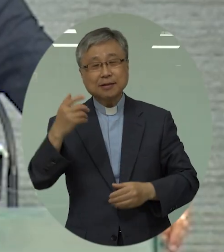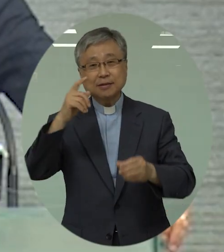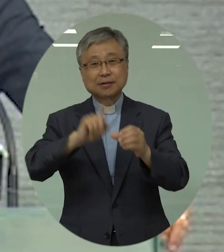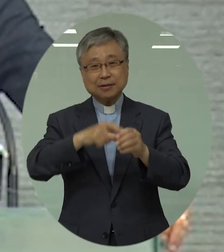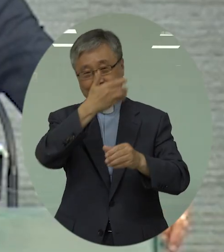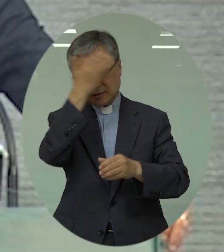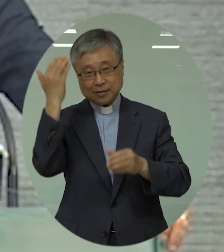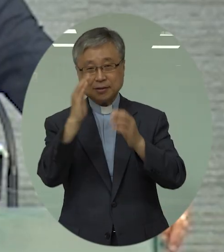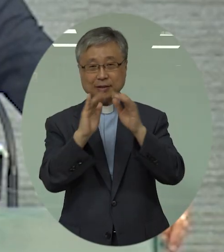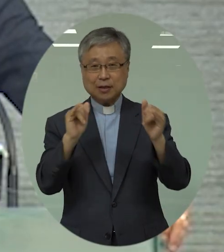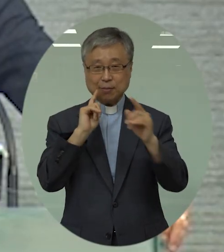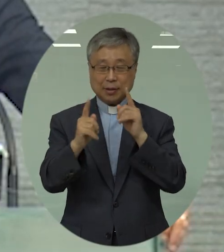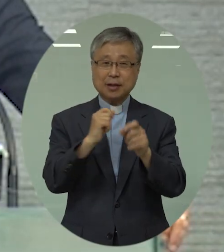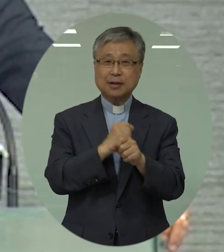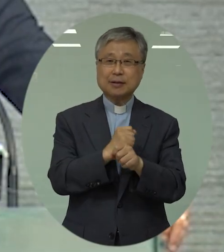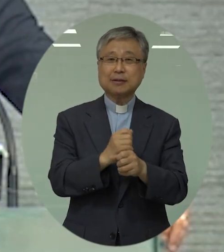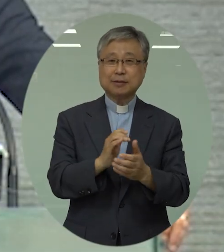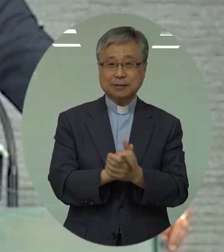청년이다.